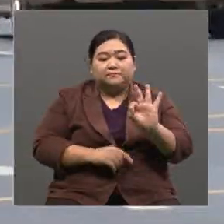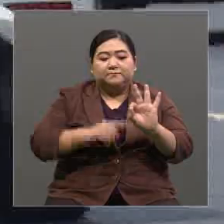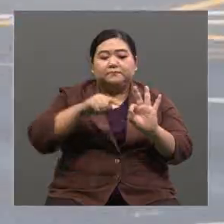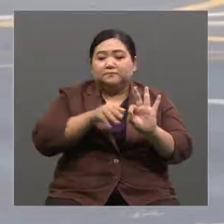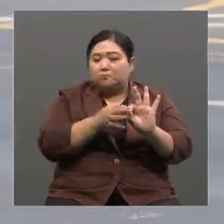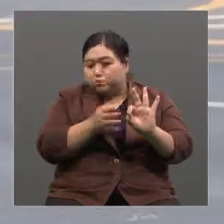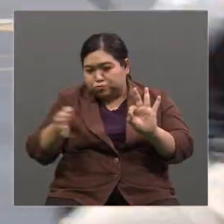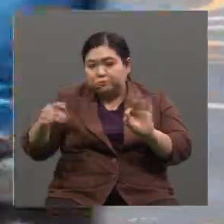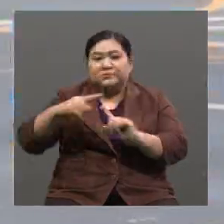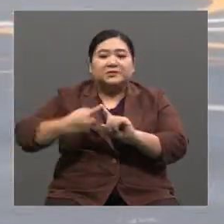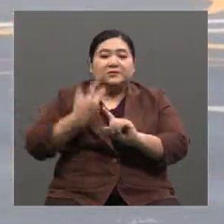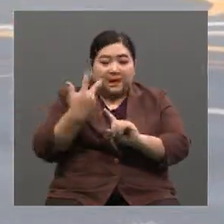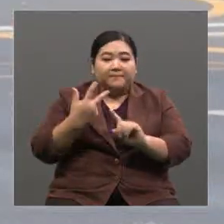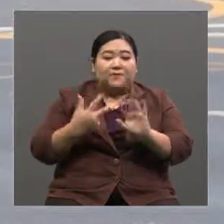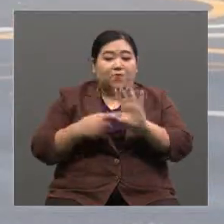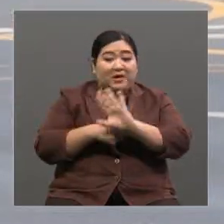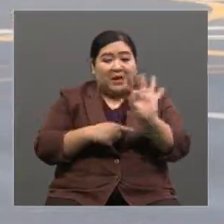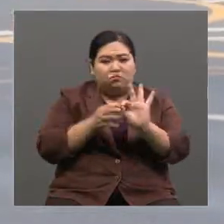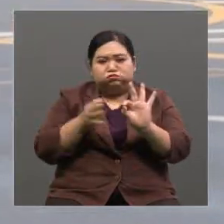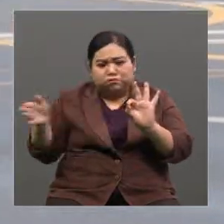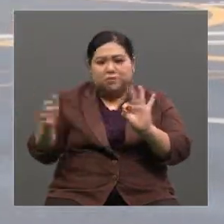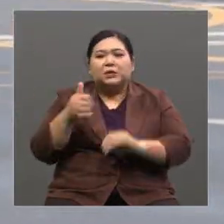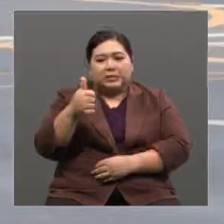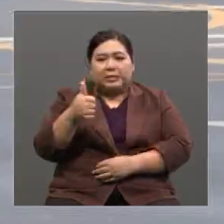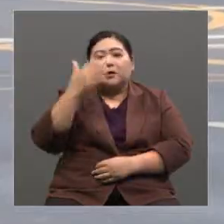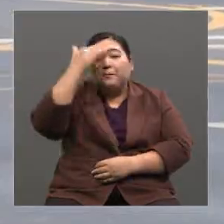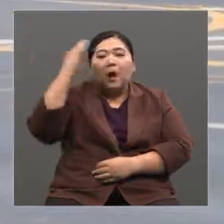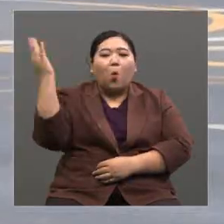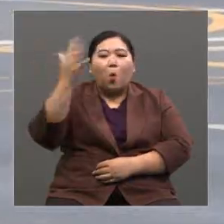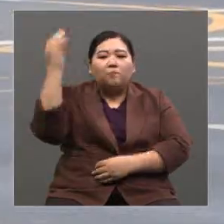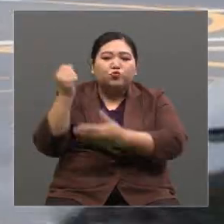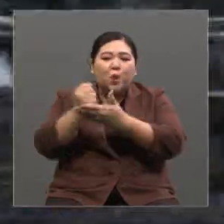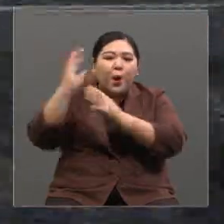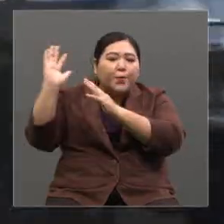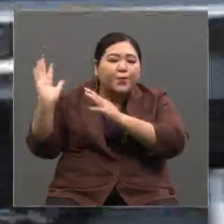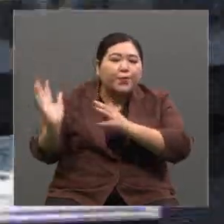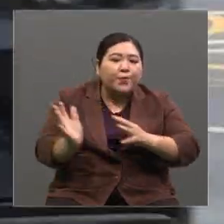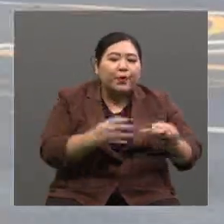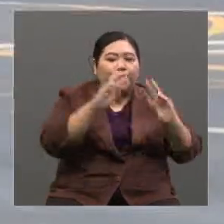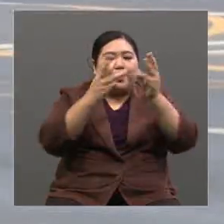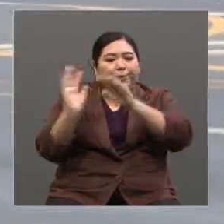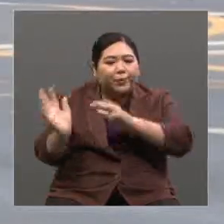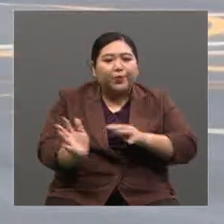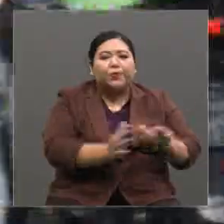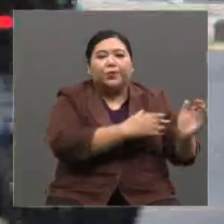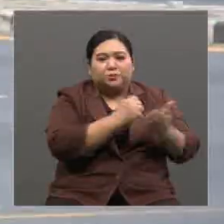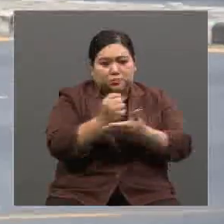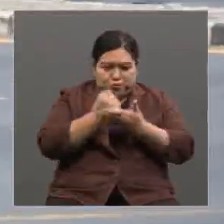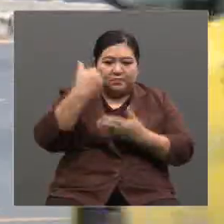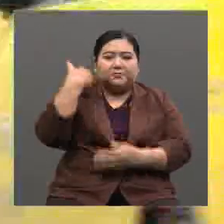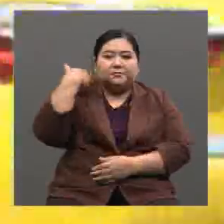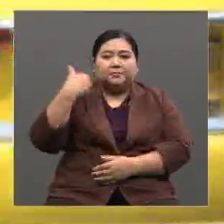าคมเป็ต้นไปนะคะจะมแนวน้ที่ดีขึ้เื่จากว่ามีลมทางใต้มาช่วยพัพาฝุนละอองออกจากพื้นที่ไปได้ค่